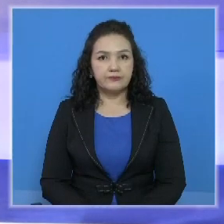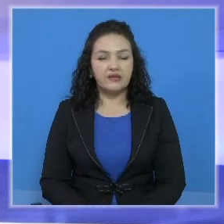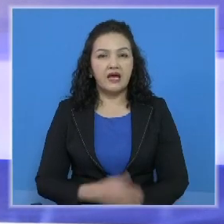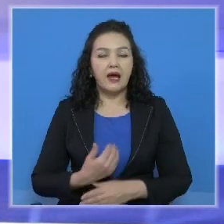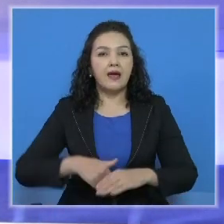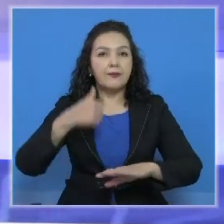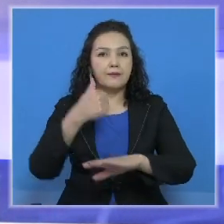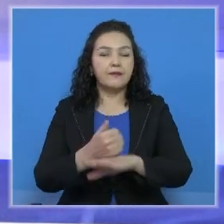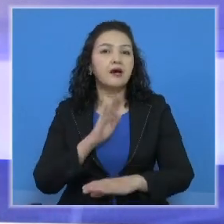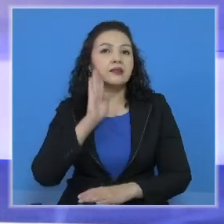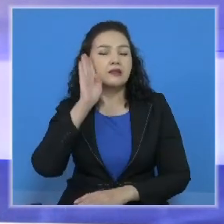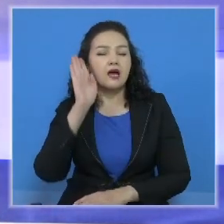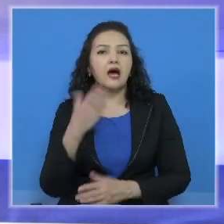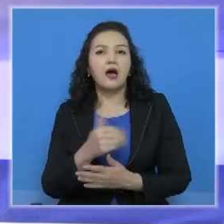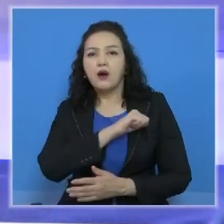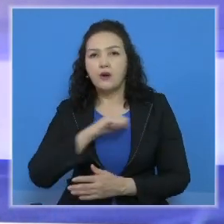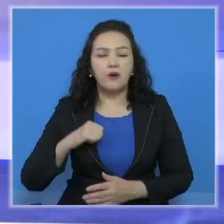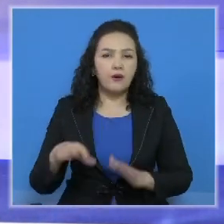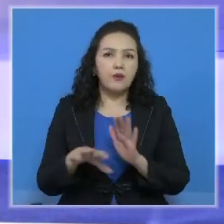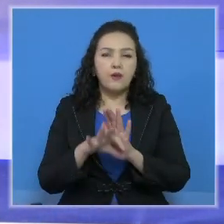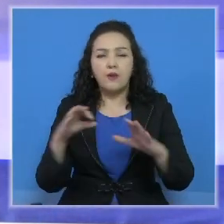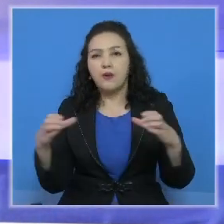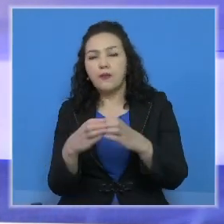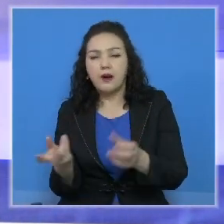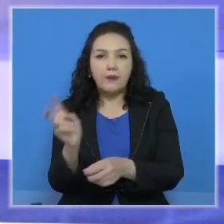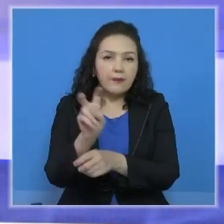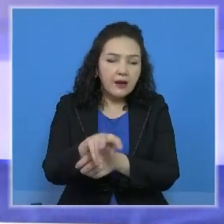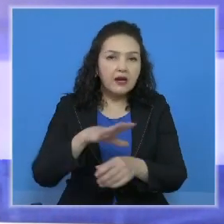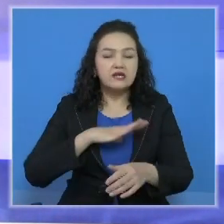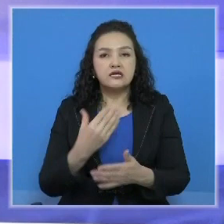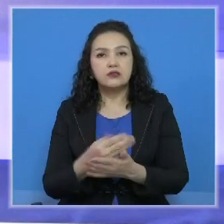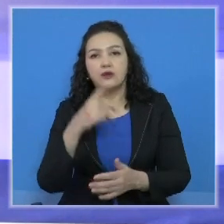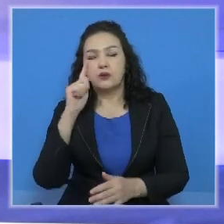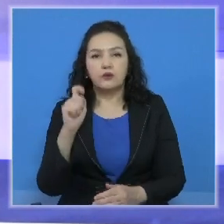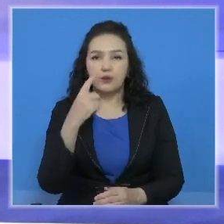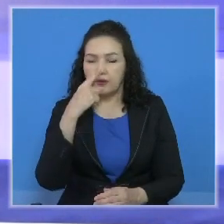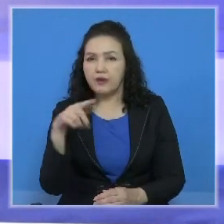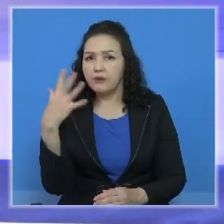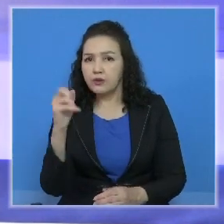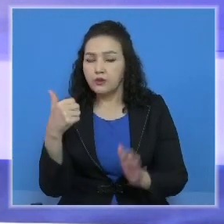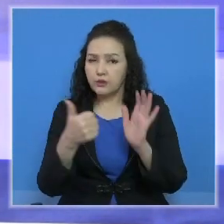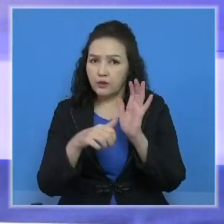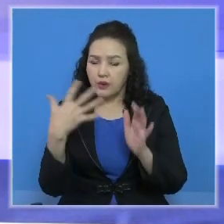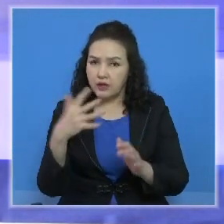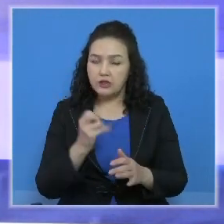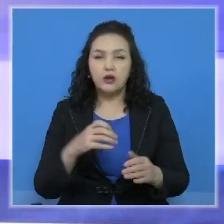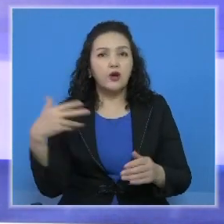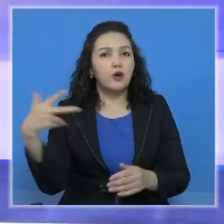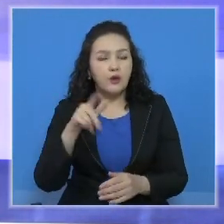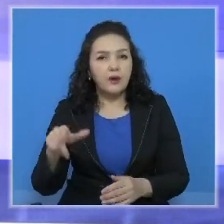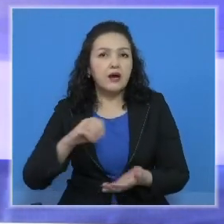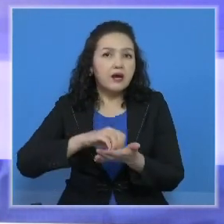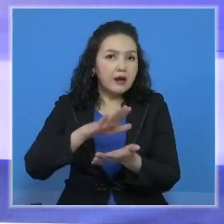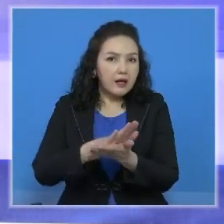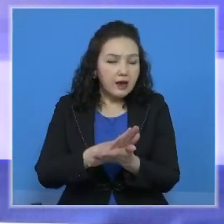Аймак башчысы таң мен ерте өз сайлау учаскесине барып таңдауын жасады. Нөмірі 550-нче сайлау учаскесінде 3000-ға жуық адам